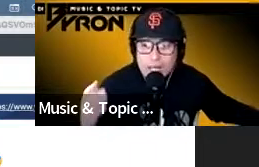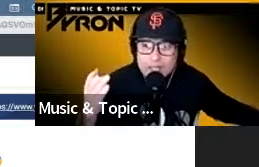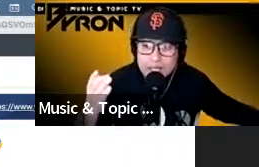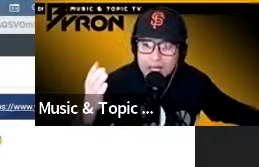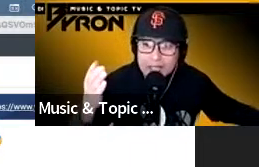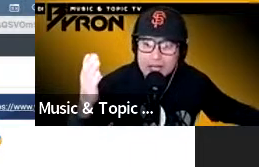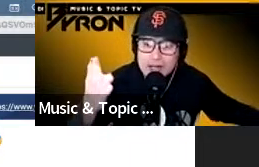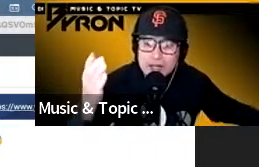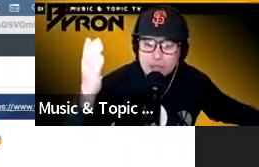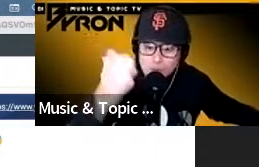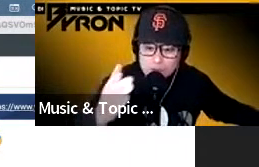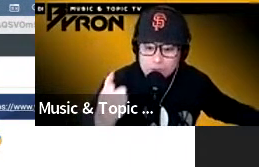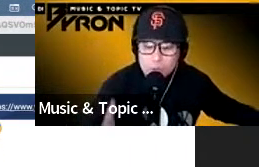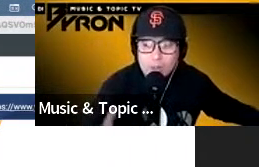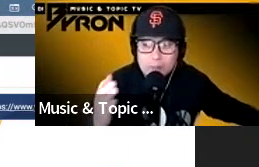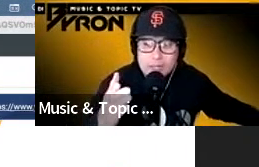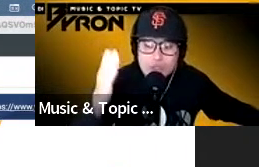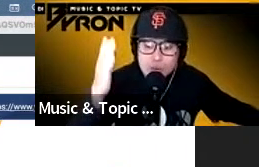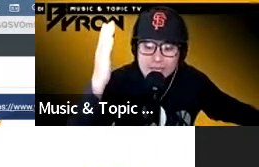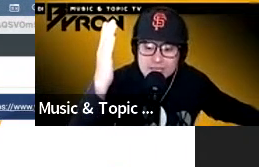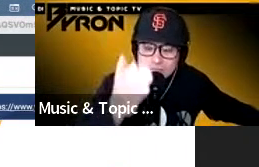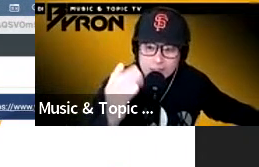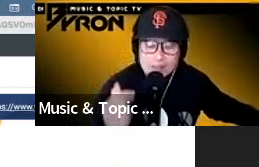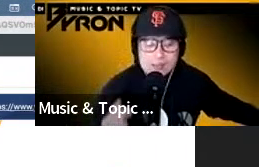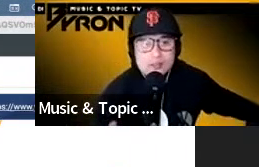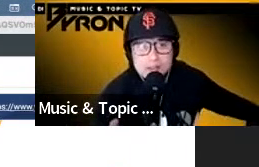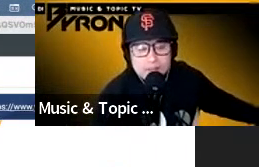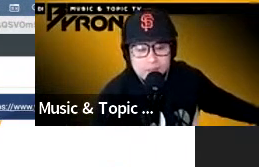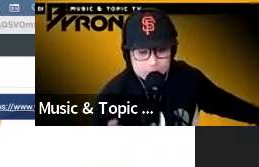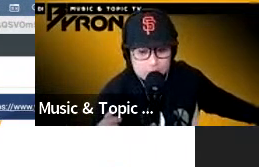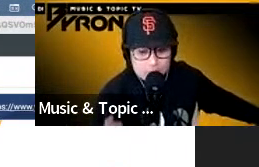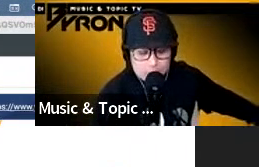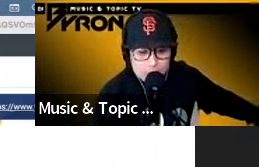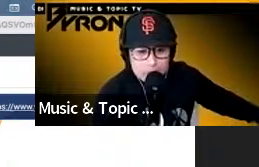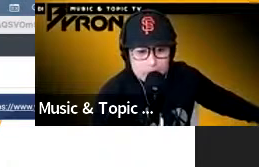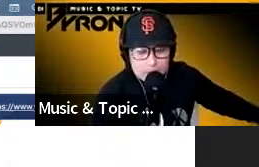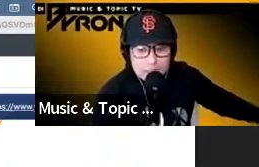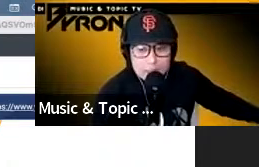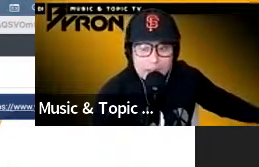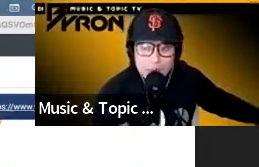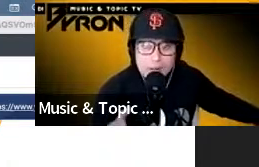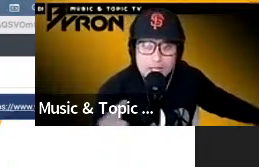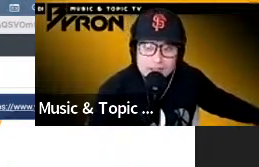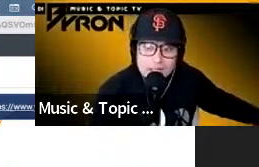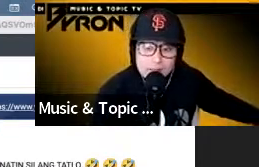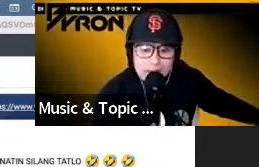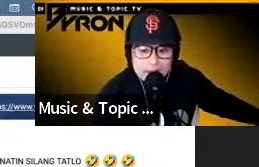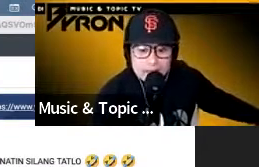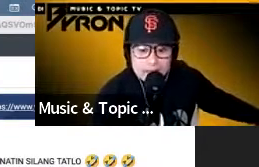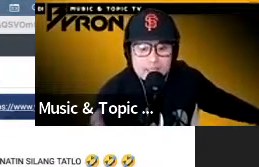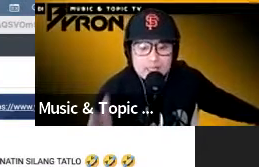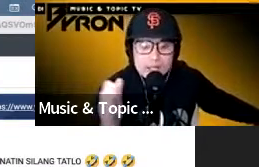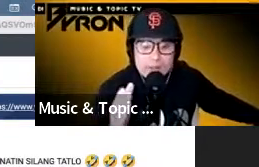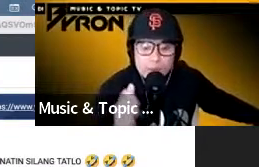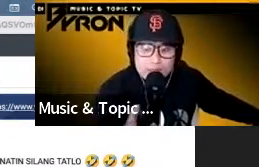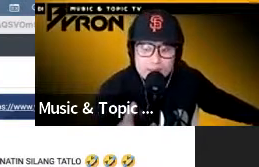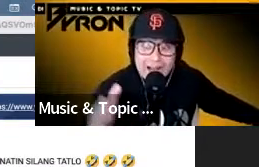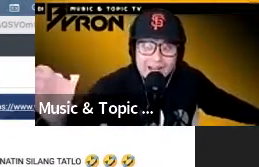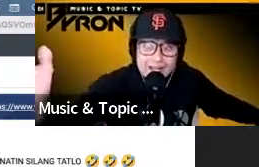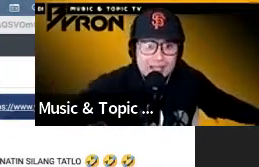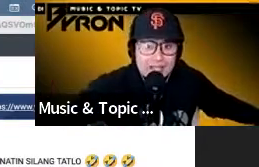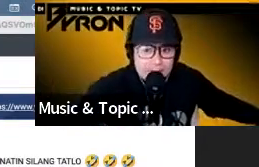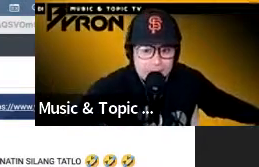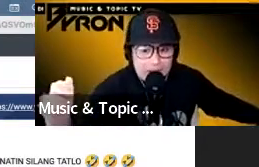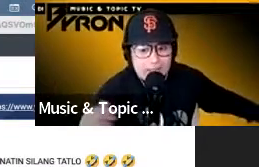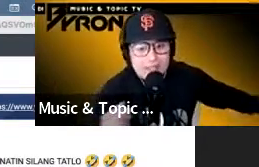kung ginanyan kayo noon What make you guys think Pastor Kiboy na pag umalis na yang mga yan hindi kayo ulit